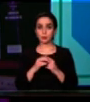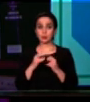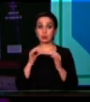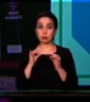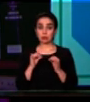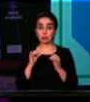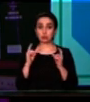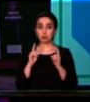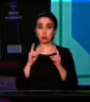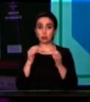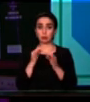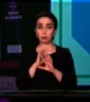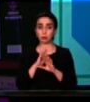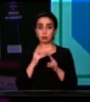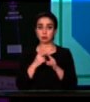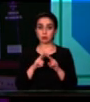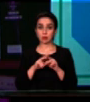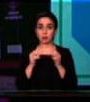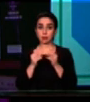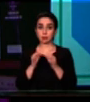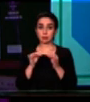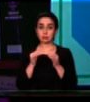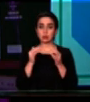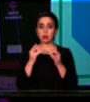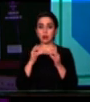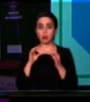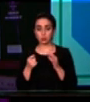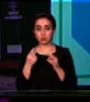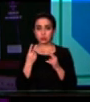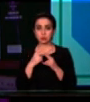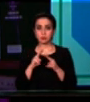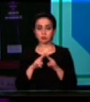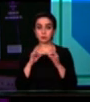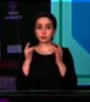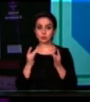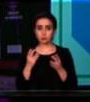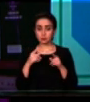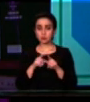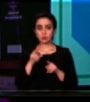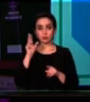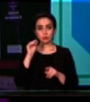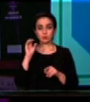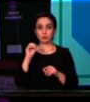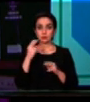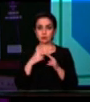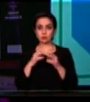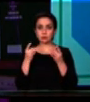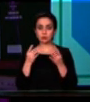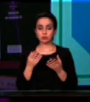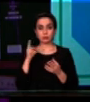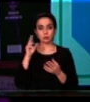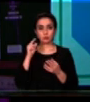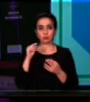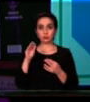Ну и чтобы не допустить раскрытия закрытого ключа, обычно в качестве числа e берут простые числа